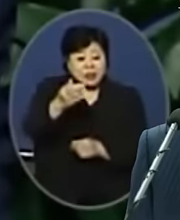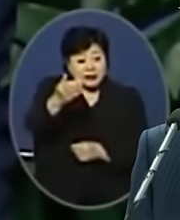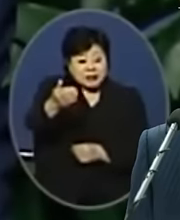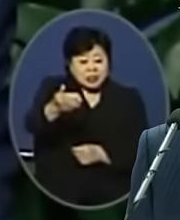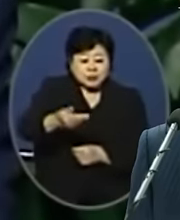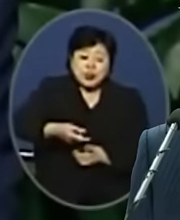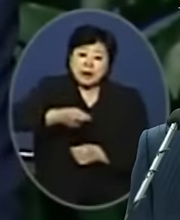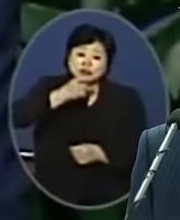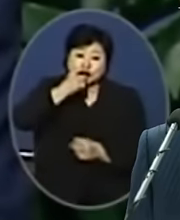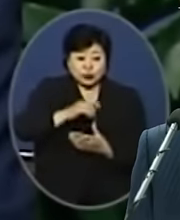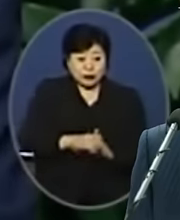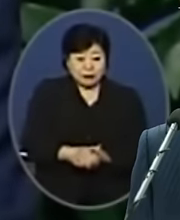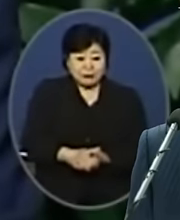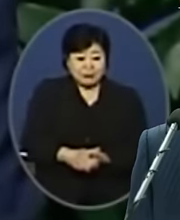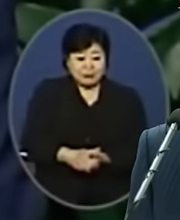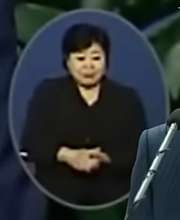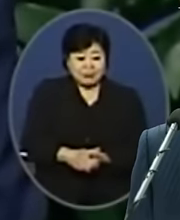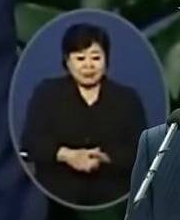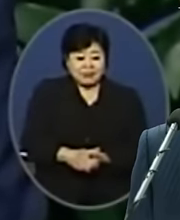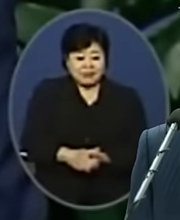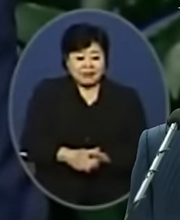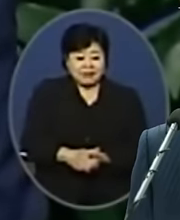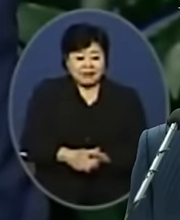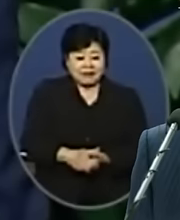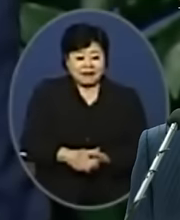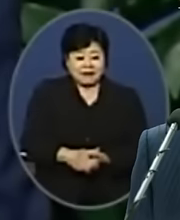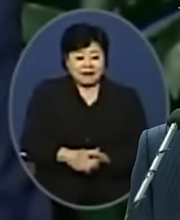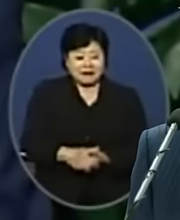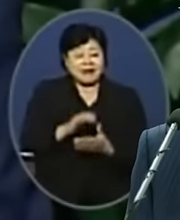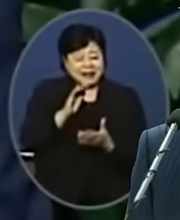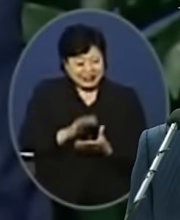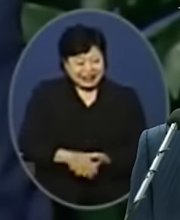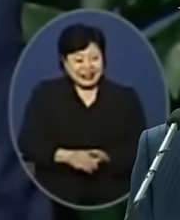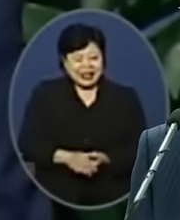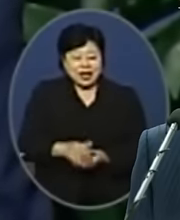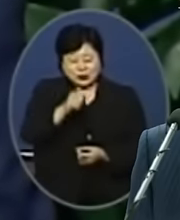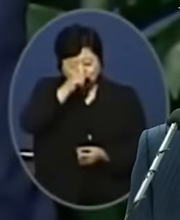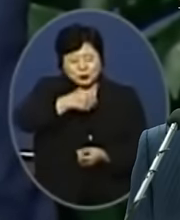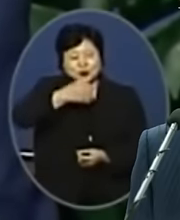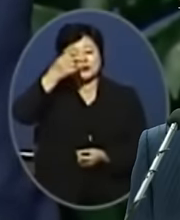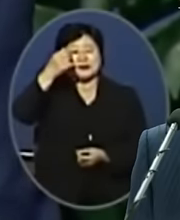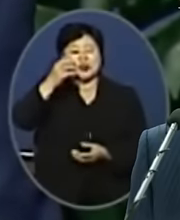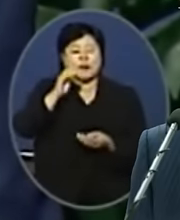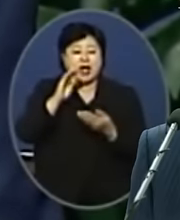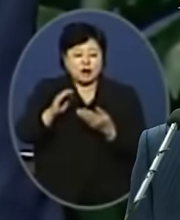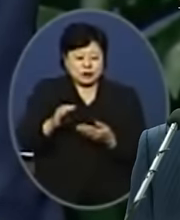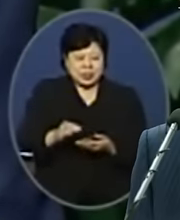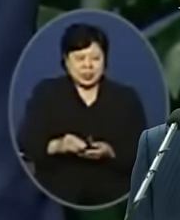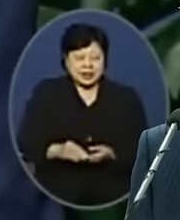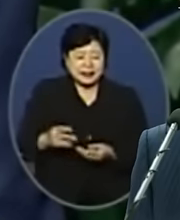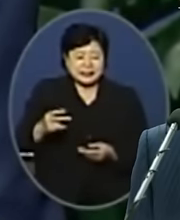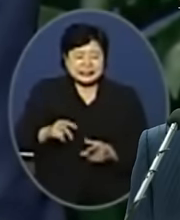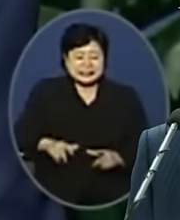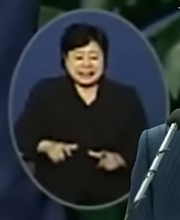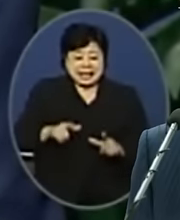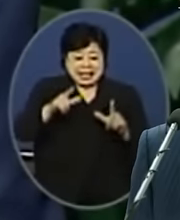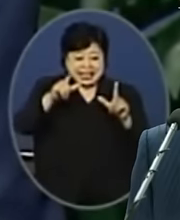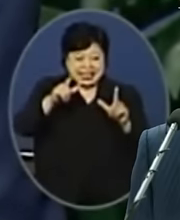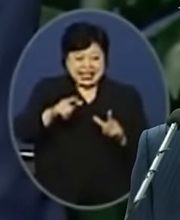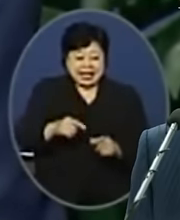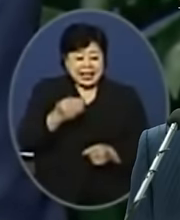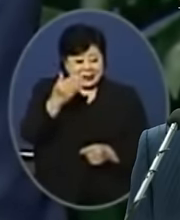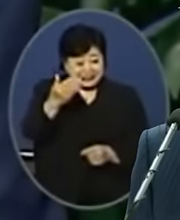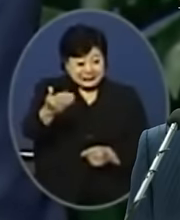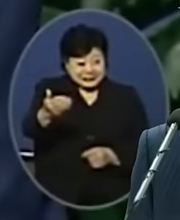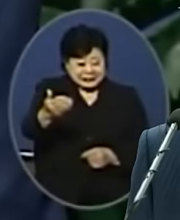임금님이 마시더라. 그러니까 아 그 좋은 꿈입니다. 얼마 있으면 임금님 생일날인데 생일날에